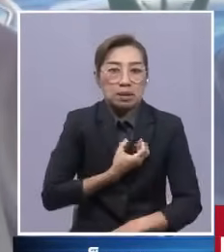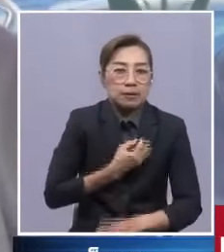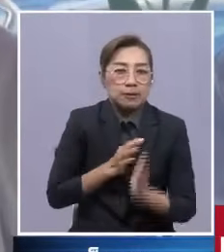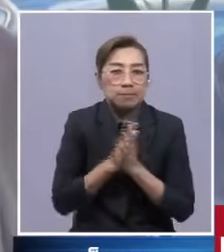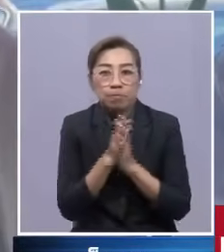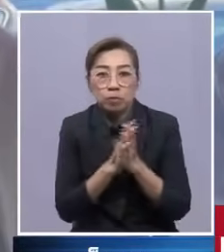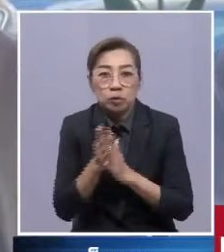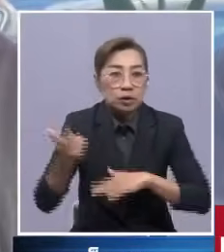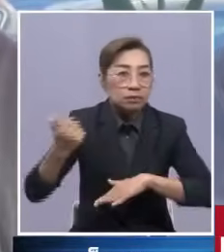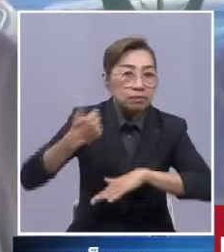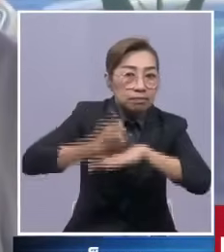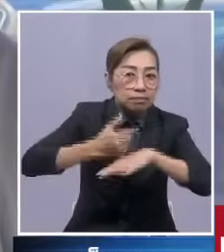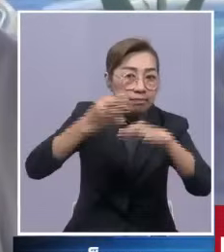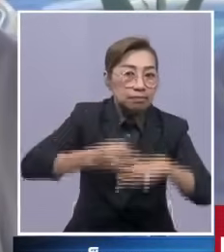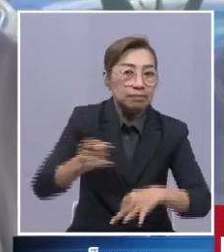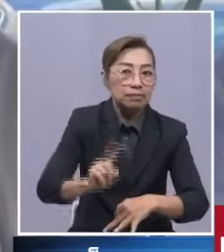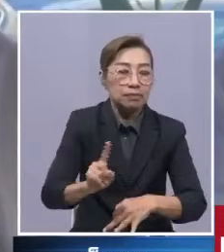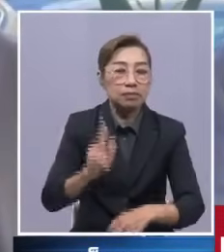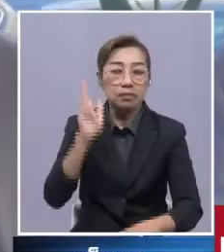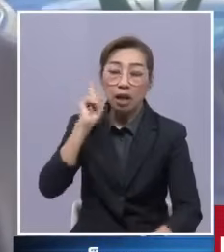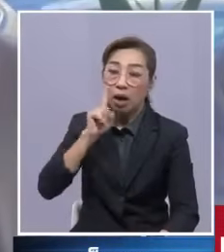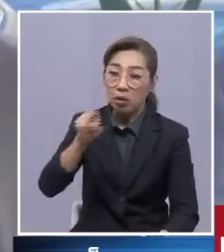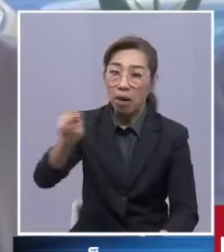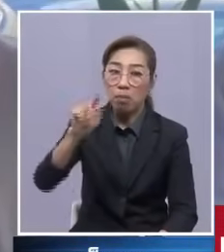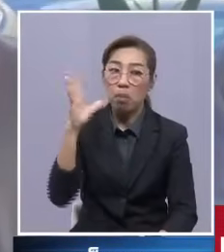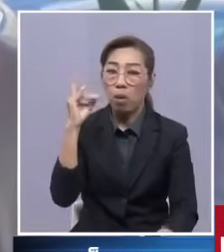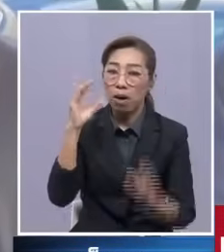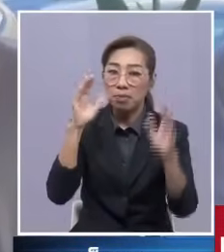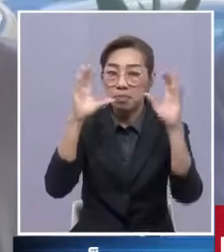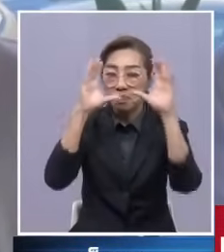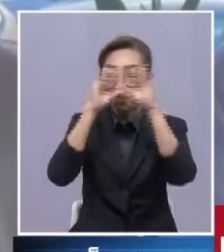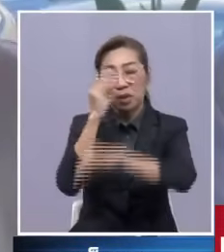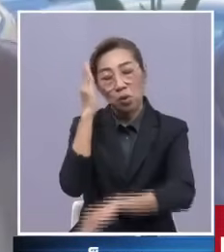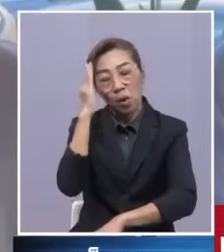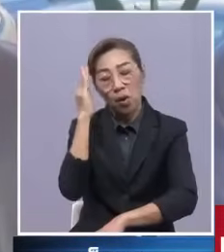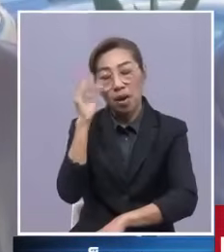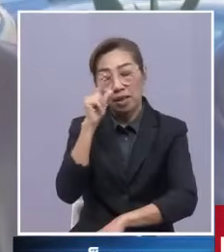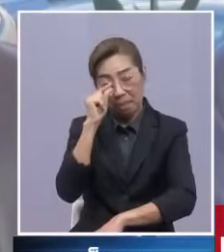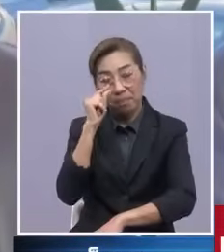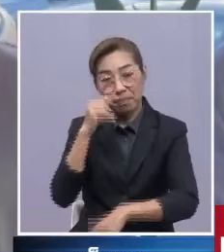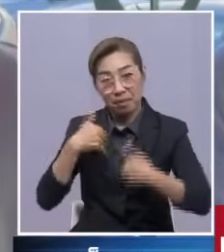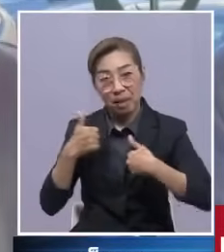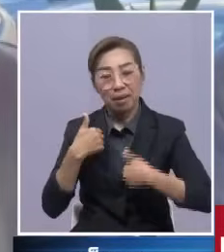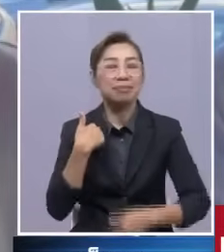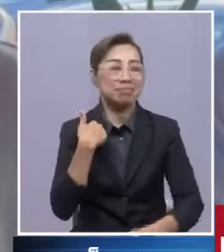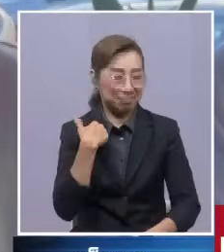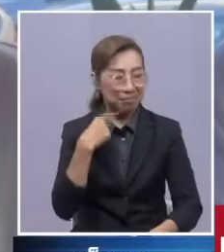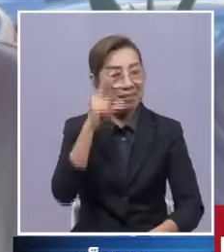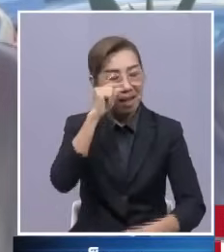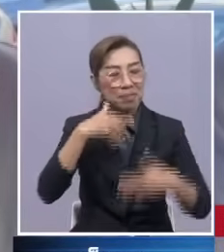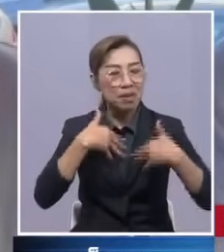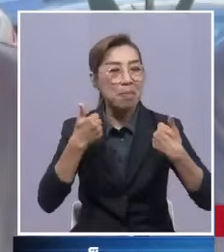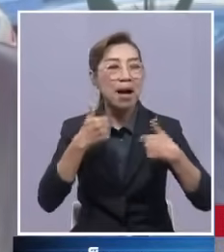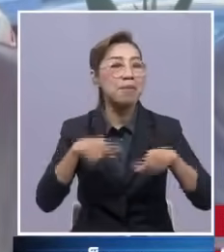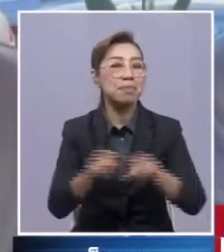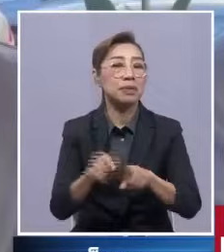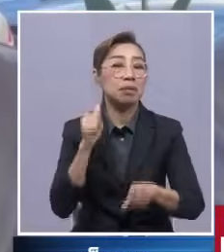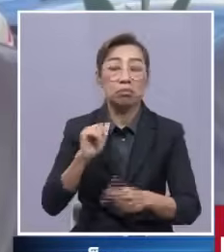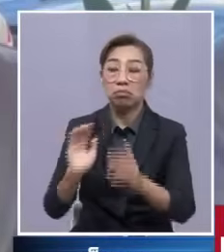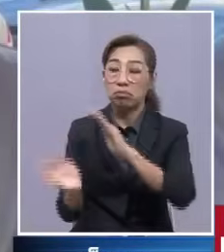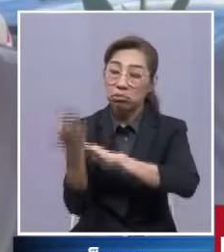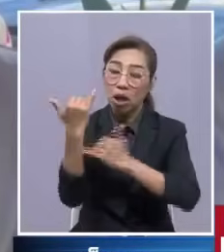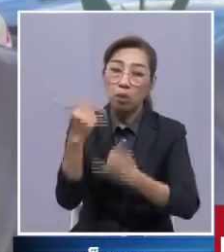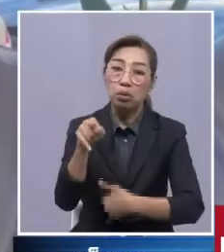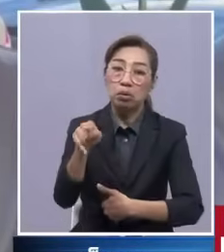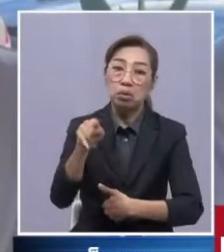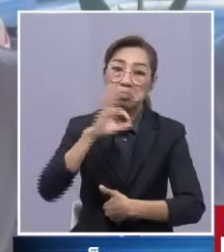ค่ะ เมื่อคืนนอนหลับไหมคะแม ่หลับค่ะหลับสบายดีปกติดีค่ะ เช้าวันนี้เราไม่ได้มี